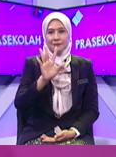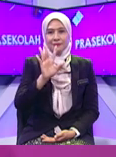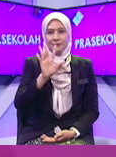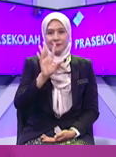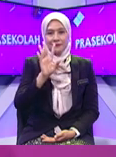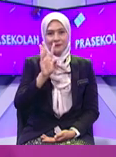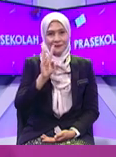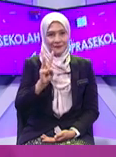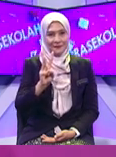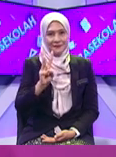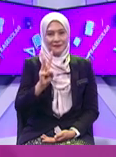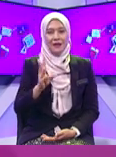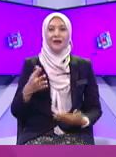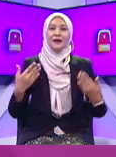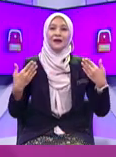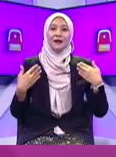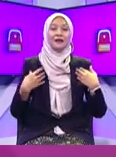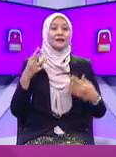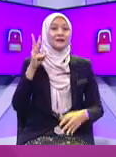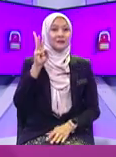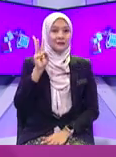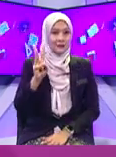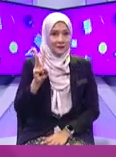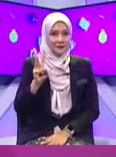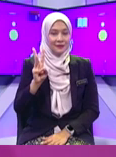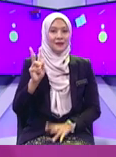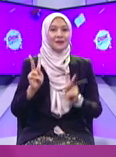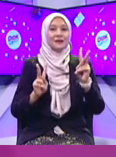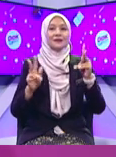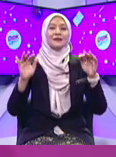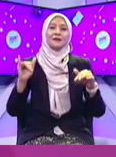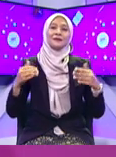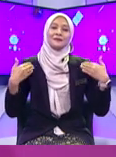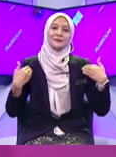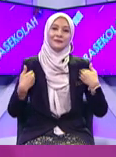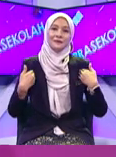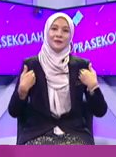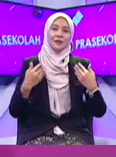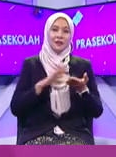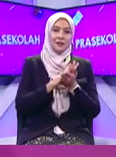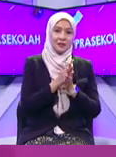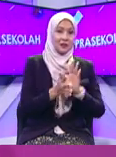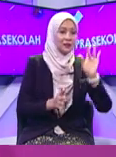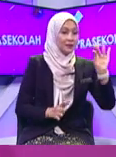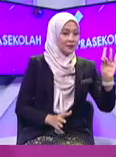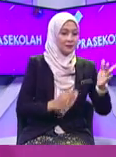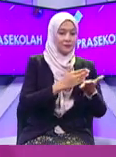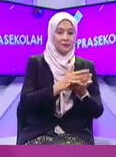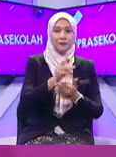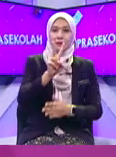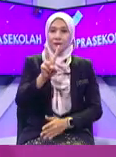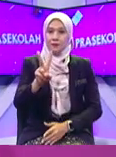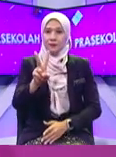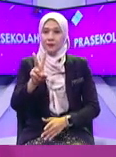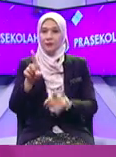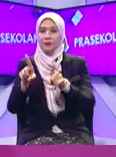dan 6 bagus lalu Oke jadi 8 tolak 2 =